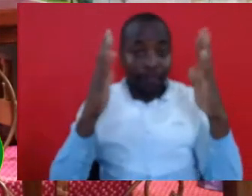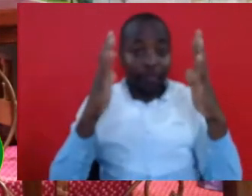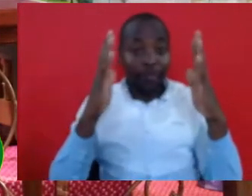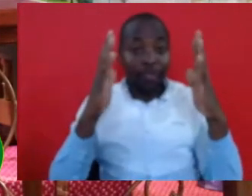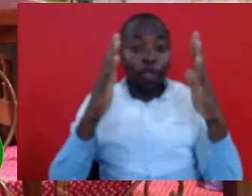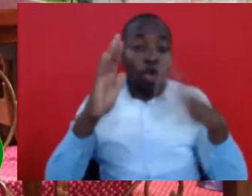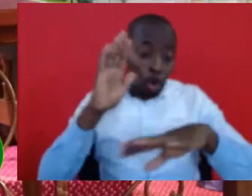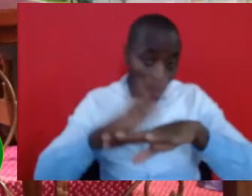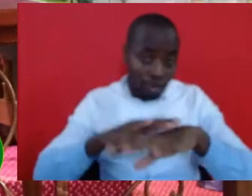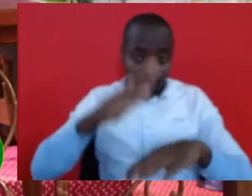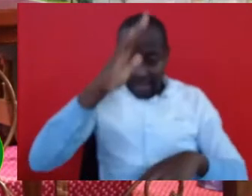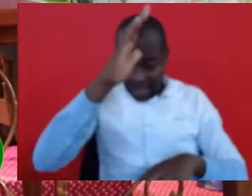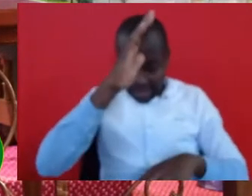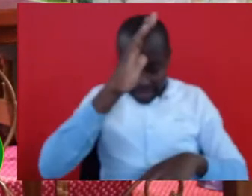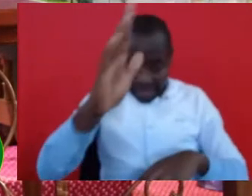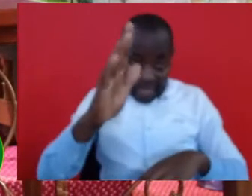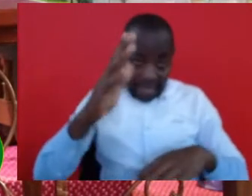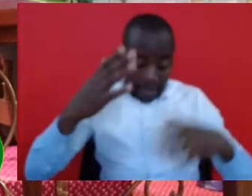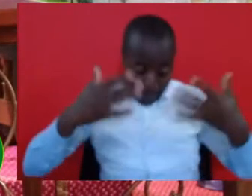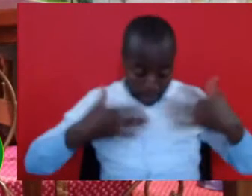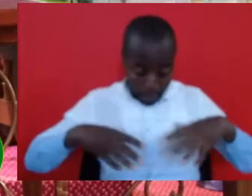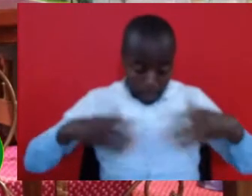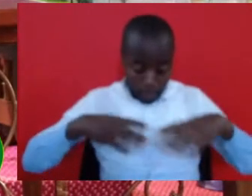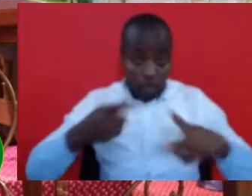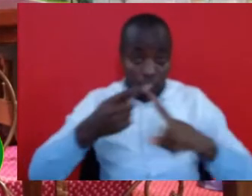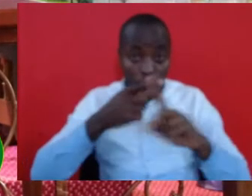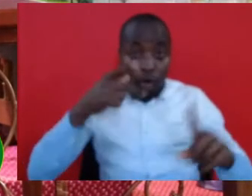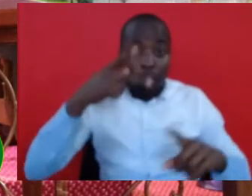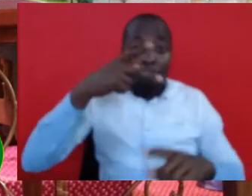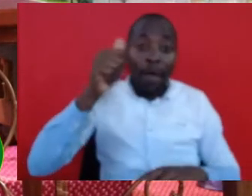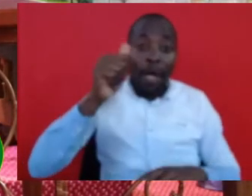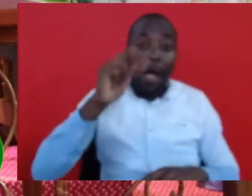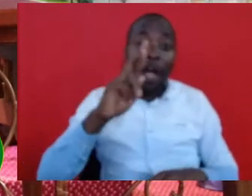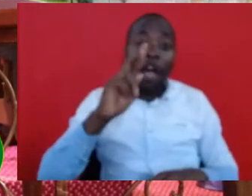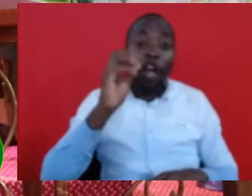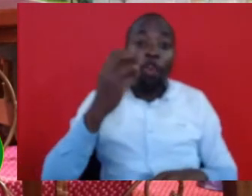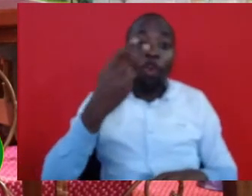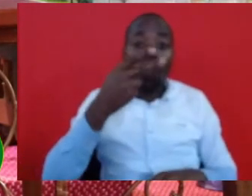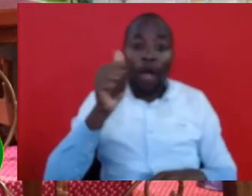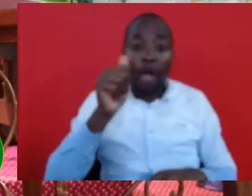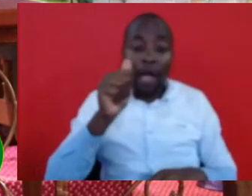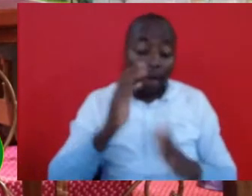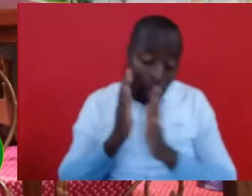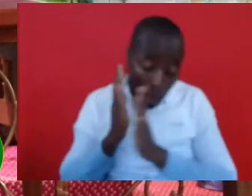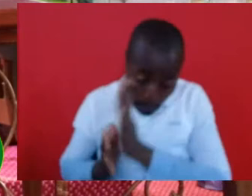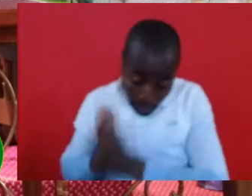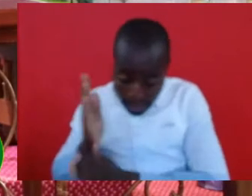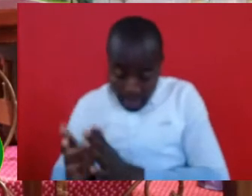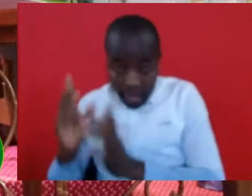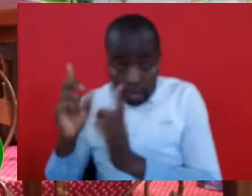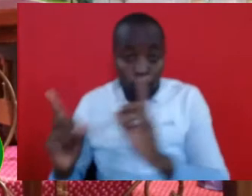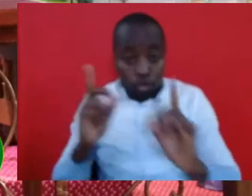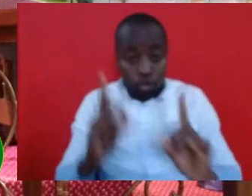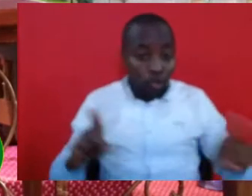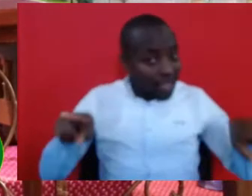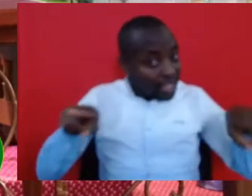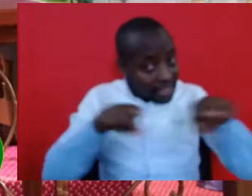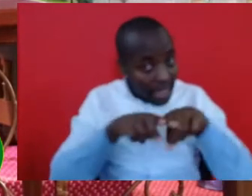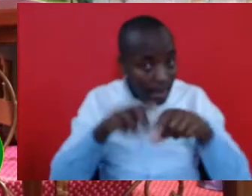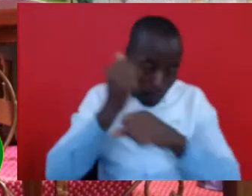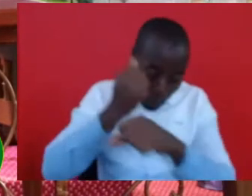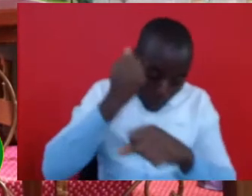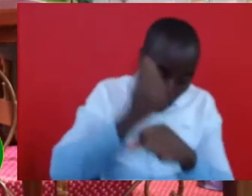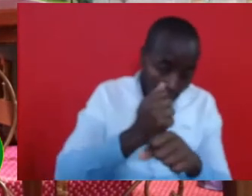Jumapili ijayo walio kutoka mtaa wa Karoha, maulizo muweze kujiandaa ili kuweza kufanya kazi hile.